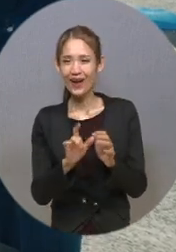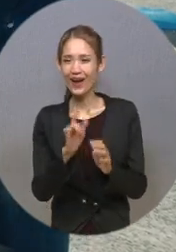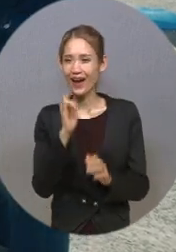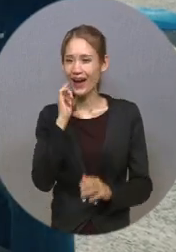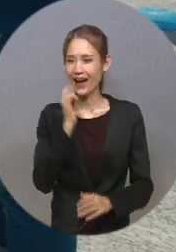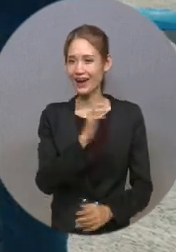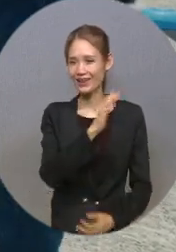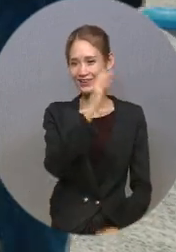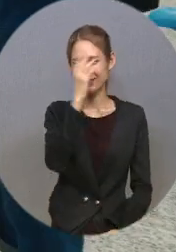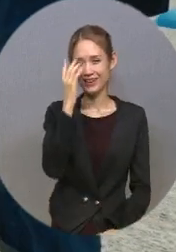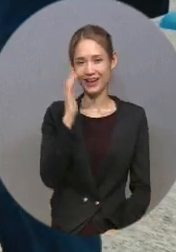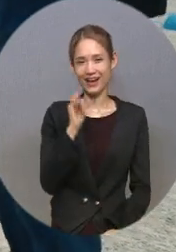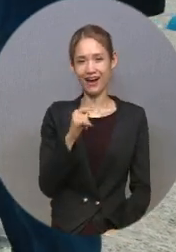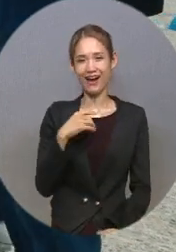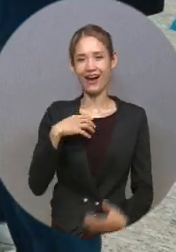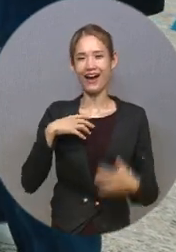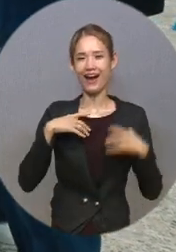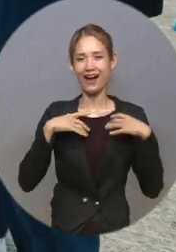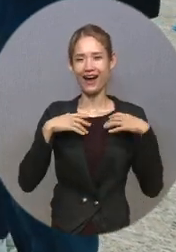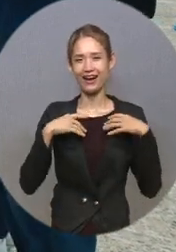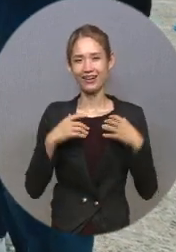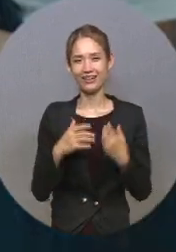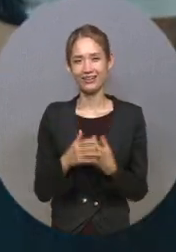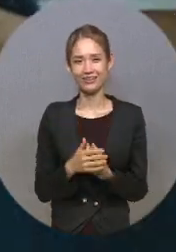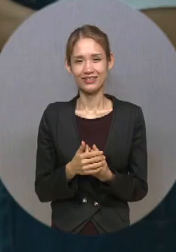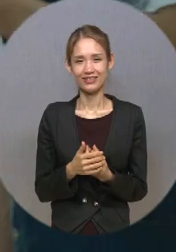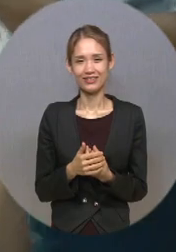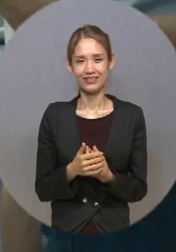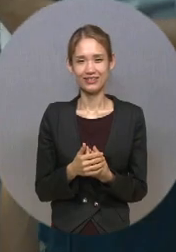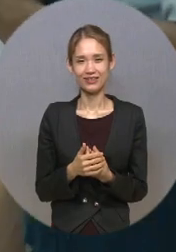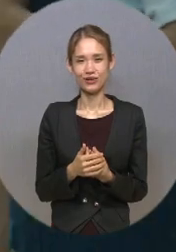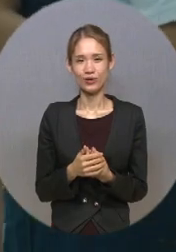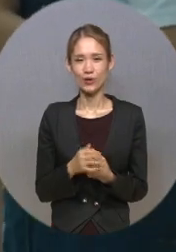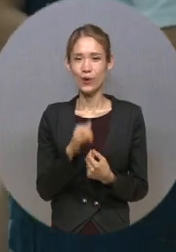나 이렇게 자랑스럽다, 내 고향이. 아니, 그분당